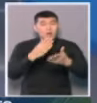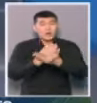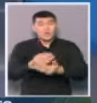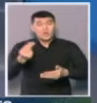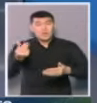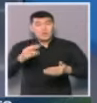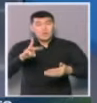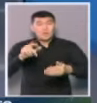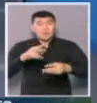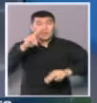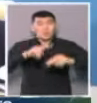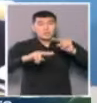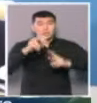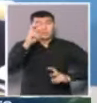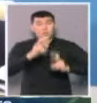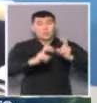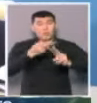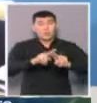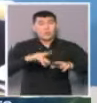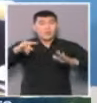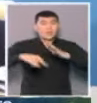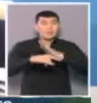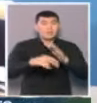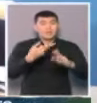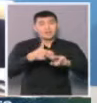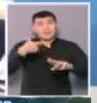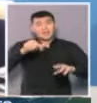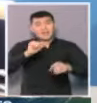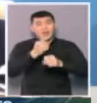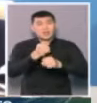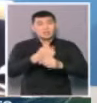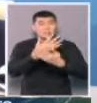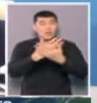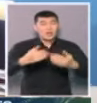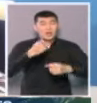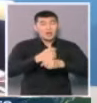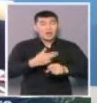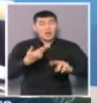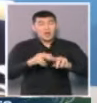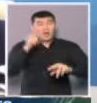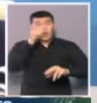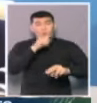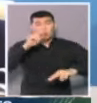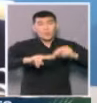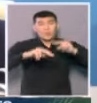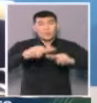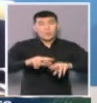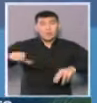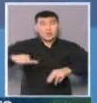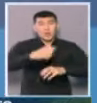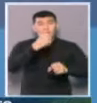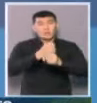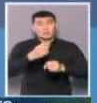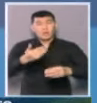миллиарда тенге по строительству завода по переработке 100 тысяч тонн нефти и нефтяных отходов в год и проект по строительству железнодорожного